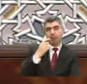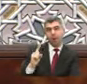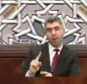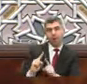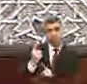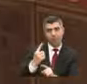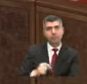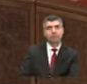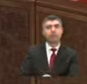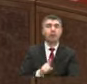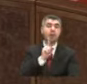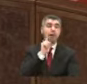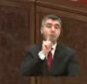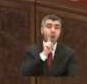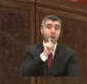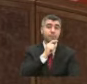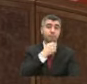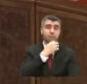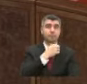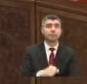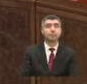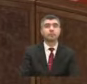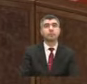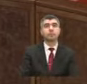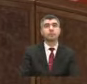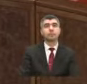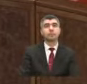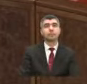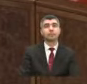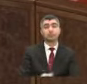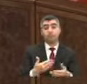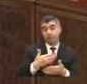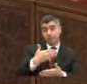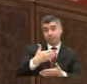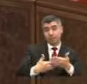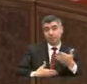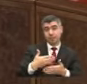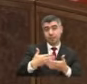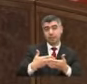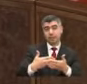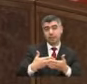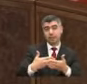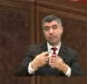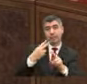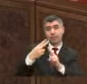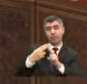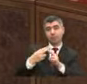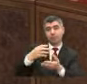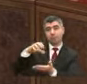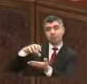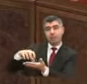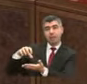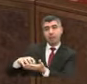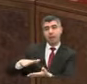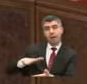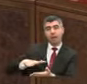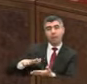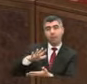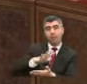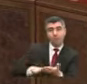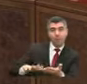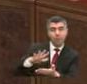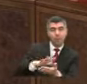السيده النائبه المحترمه، بالنسبه للميدلت، انا ذكرت ميدلت في اللائحه ديالي. الو المجلس، الجامعه لن يبت